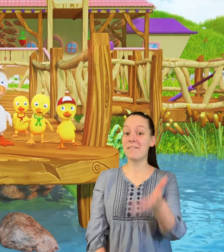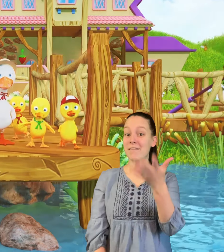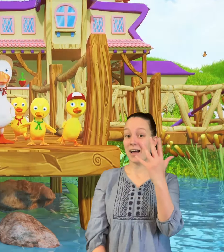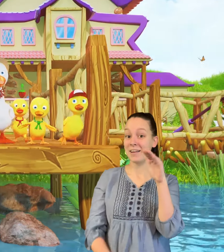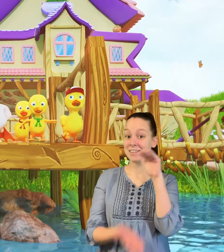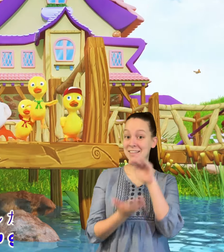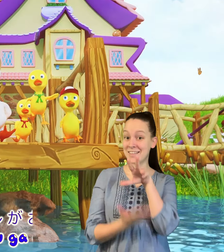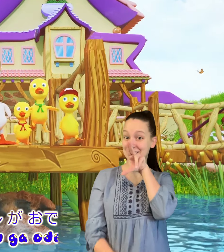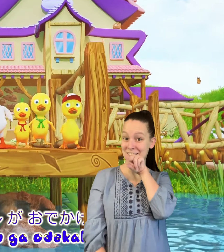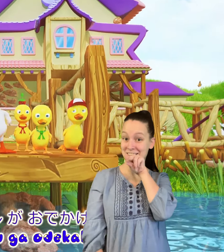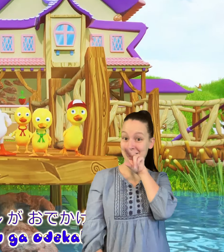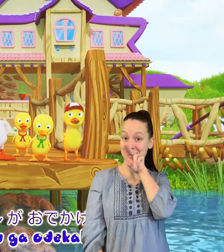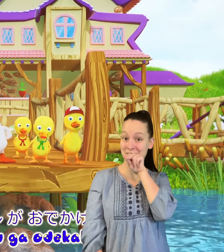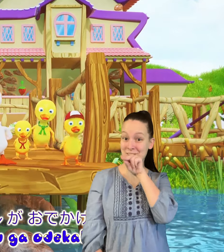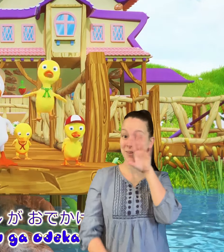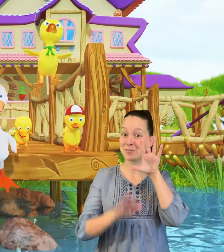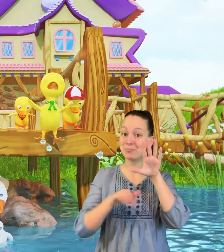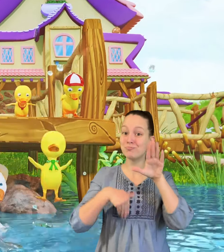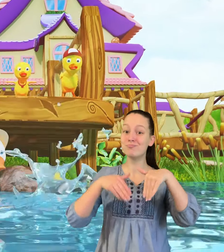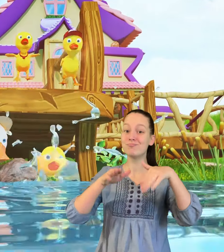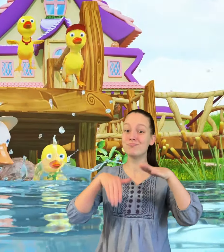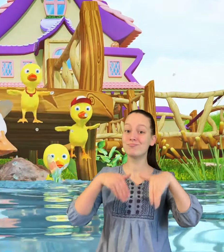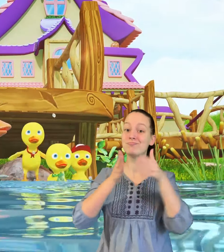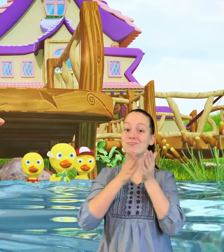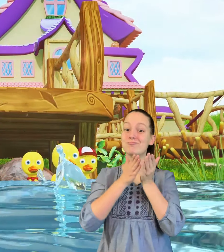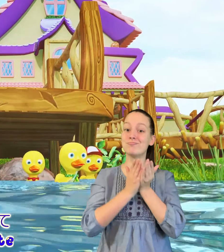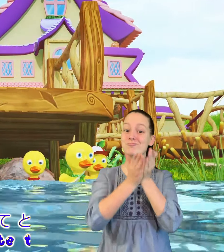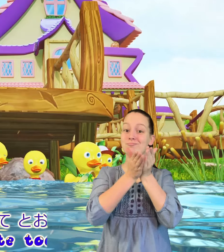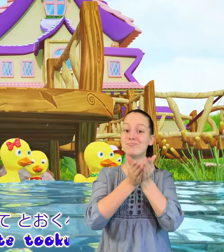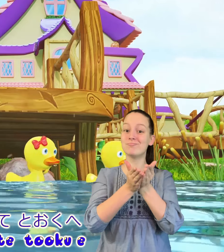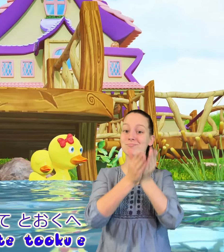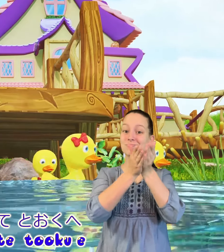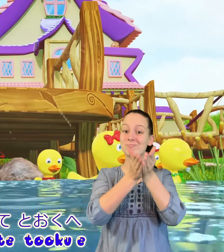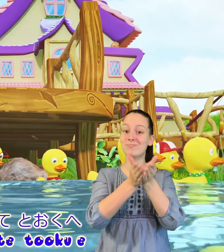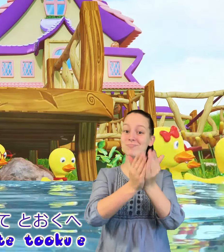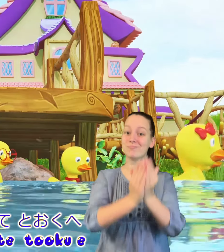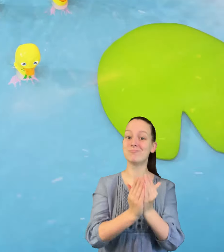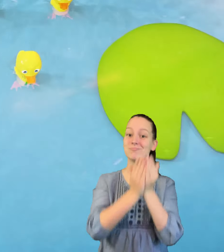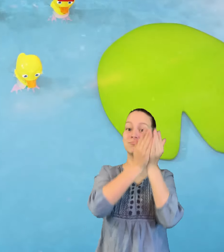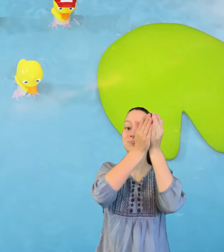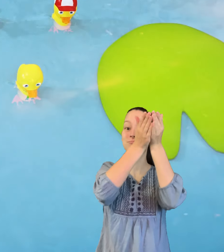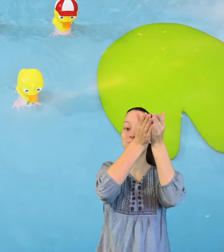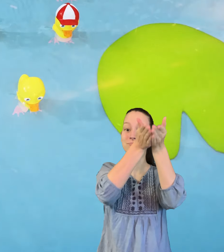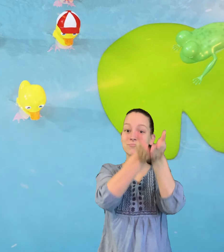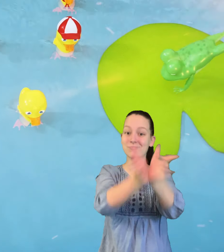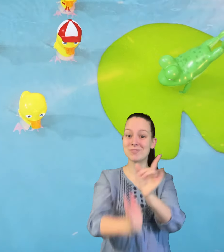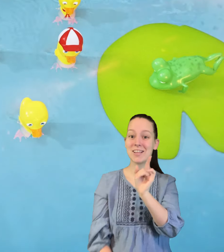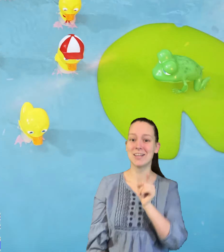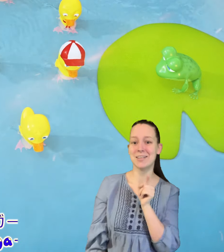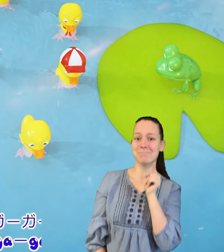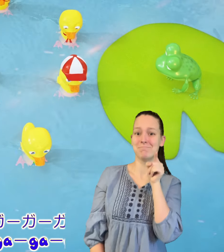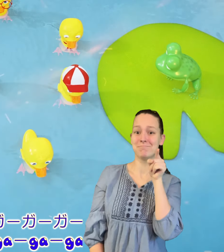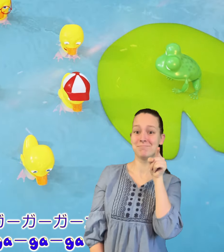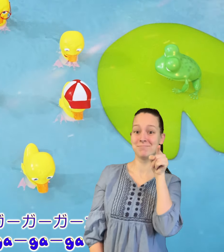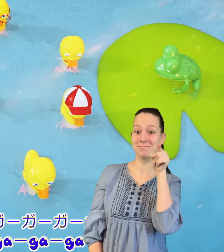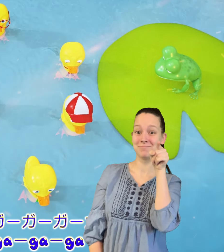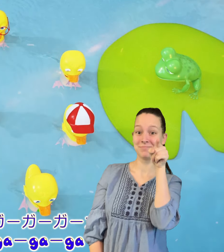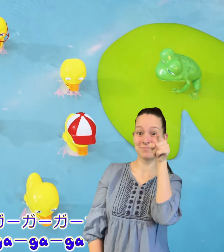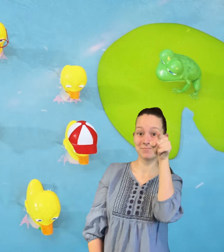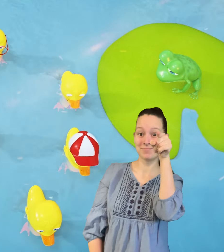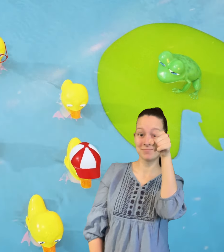ゴアのアルがお出かけ顔を超えて遠へママが呼んだガ